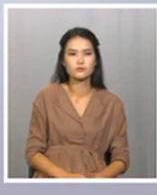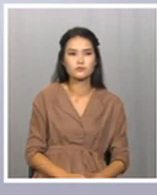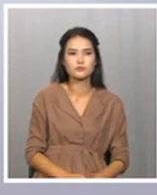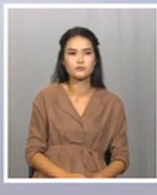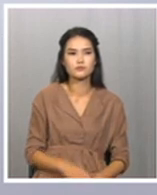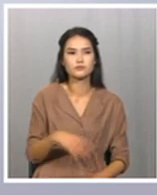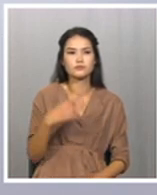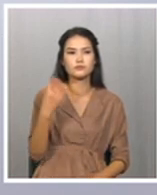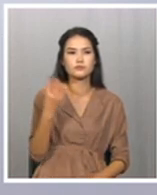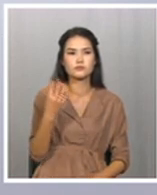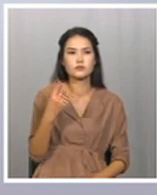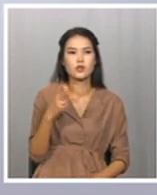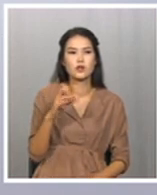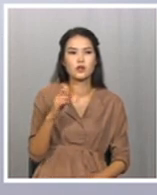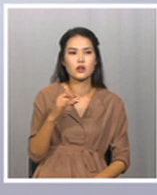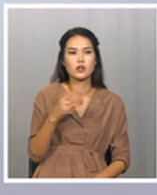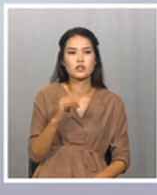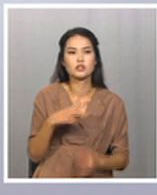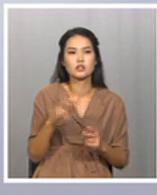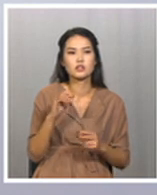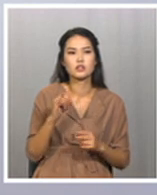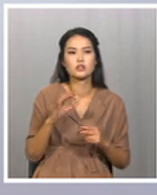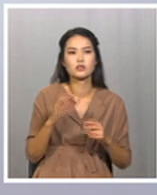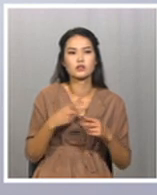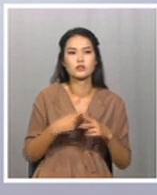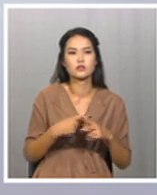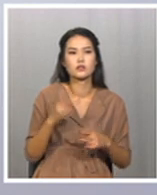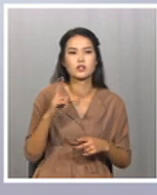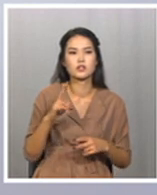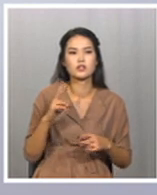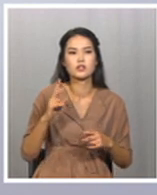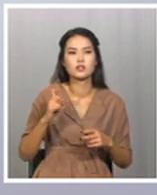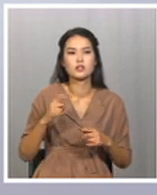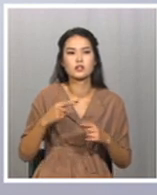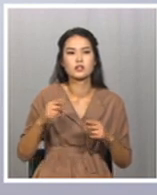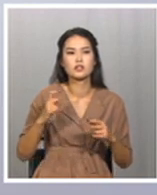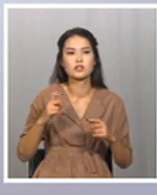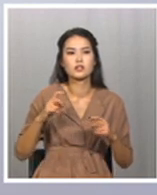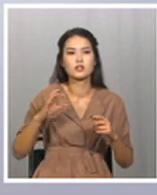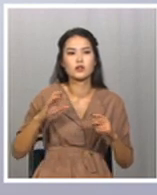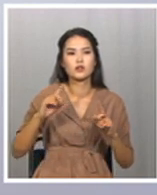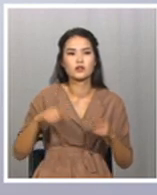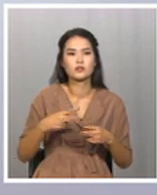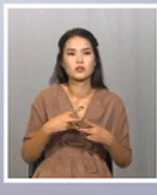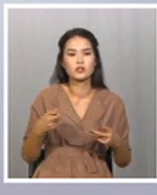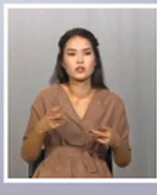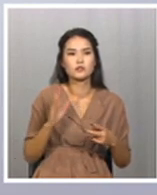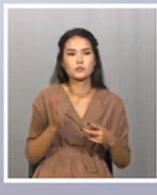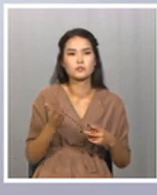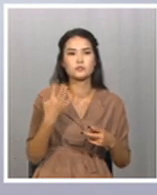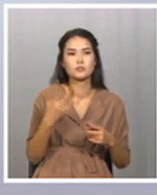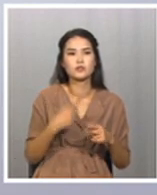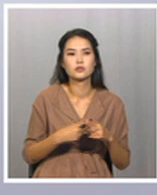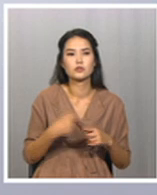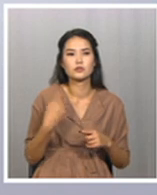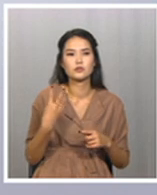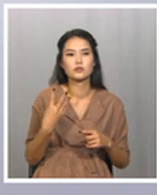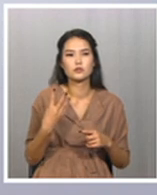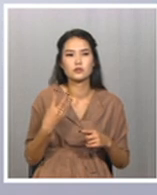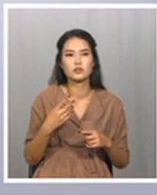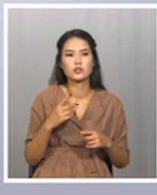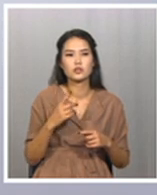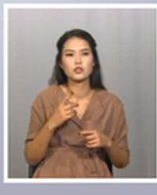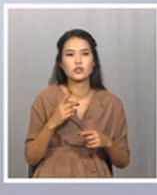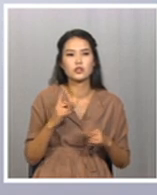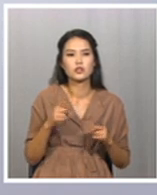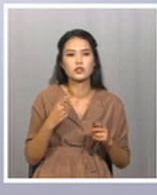Төртінші, енді y0-дің, яғни y0 бізде 5-ке тең, k бұрыштық коэффициент, k бізде 4-ке тең, және x0 бізде 1-ге тең.